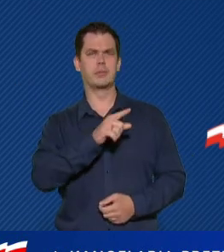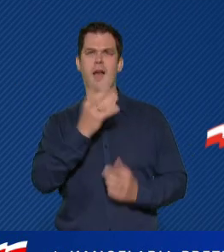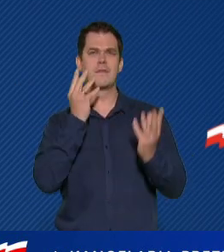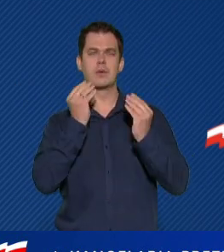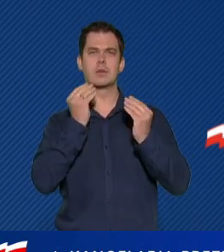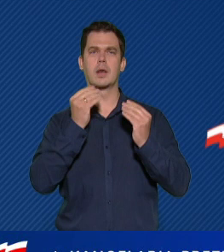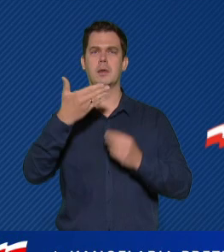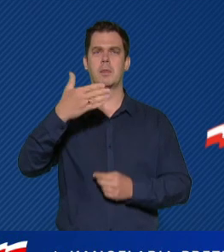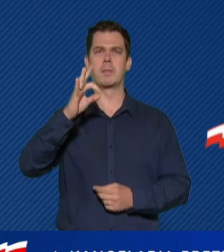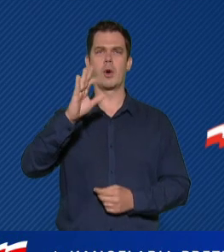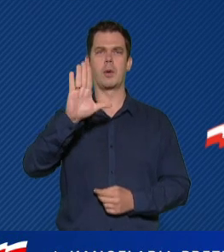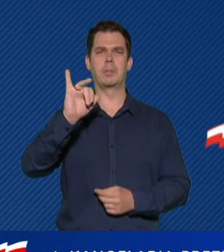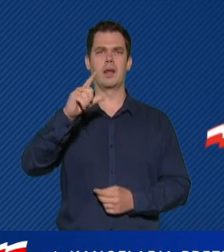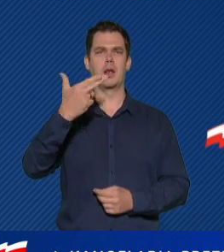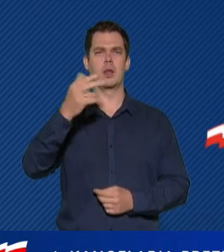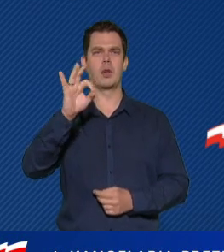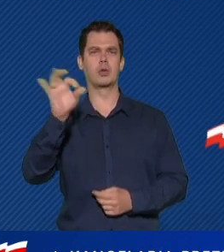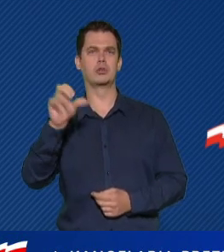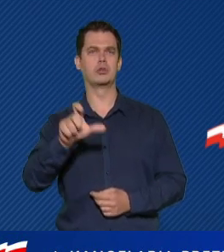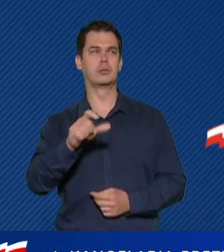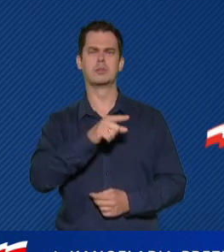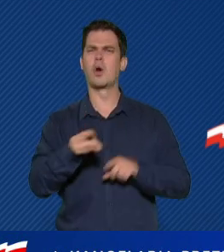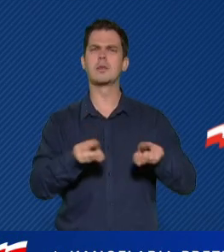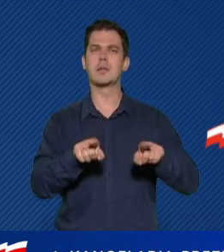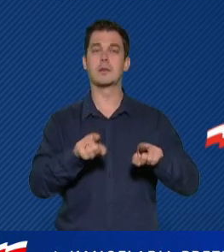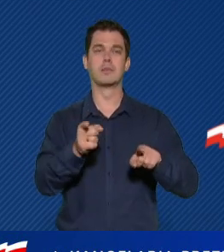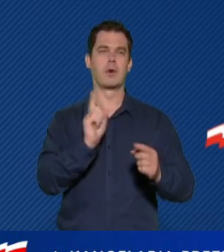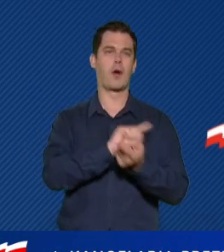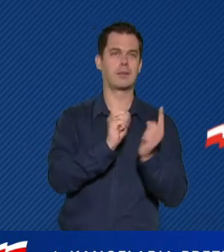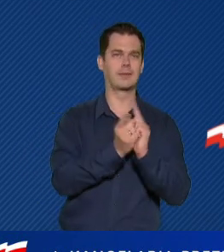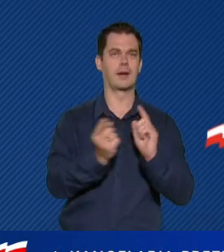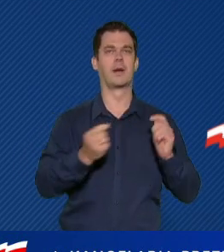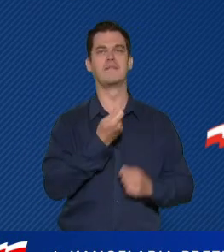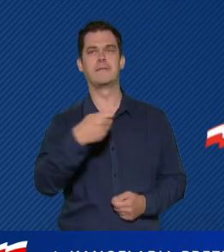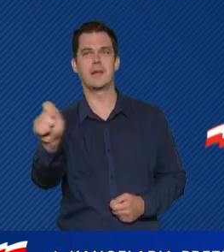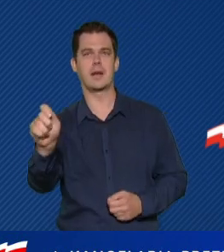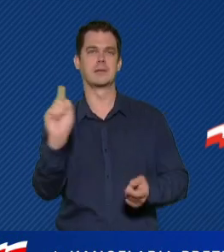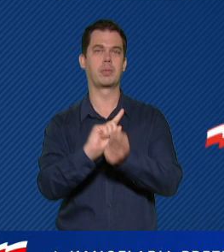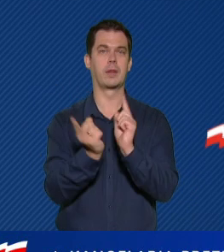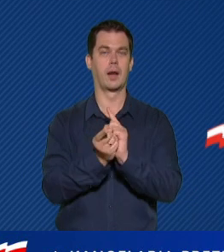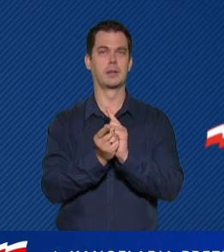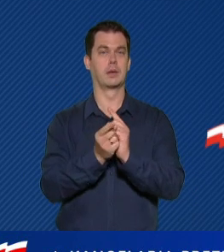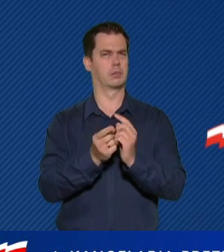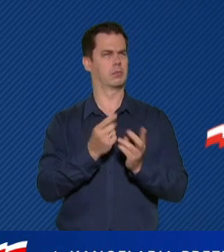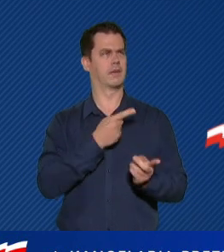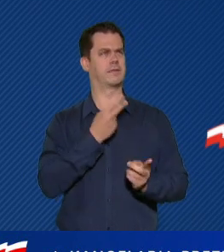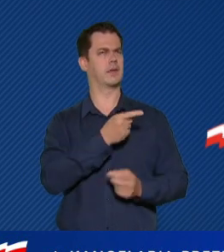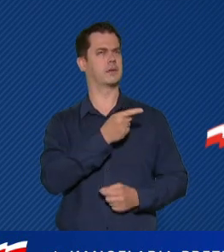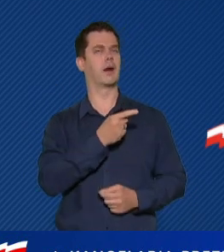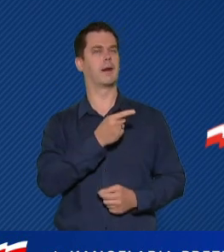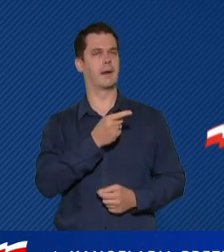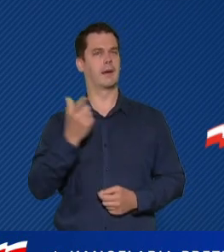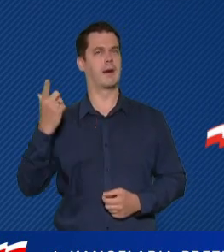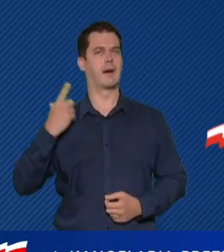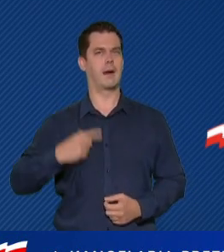mobilność, czyli na kontaktowanie się społeczne ludzi pomiędzy sobą, to dostrzeżemy na tym wykresie, że te